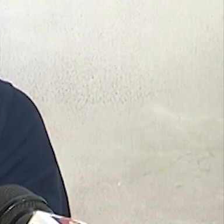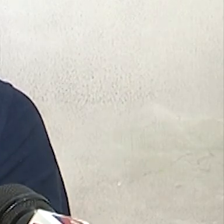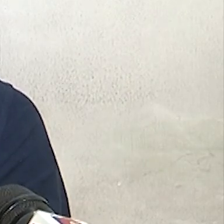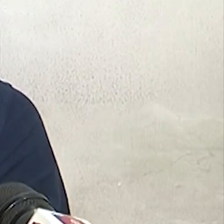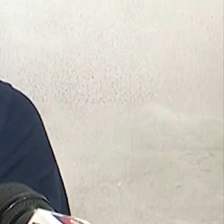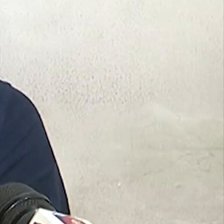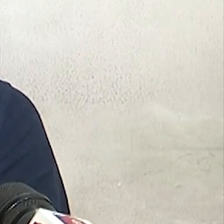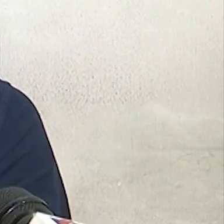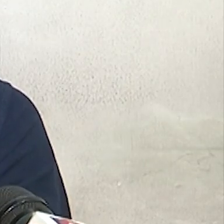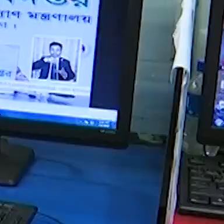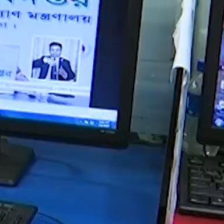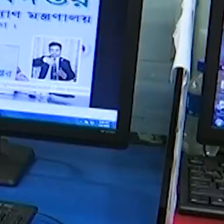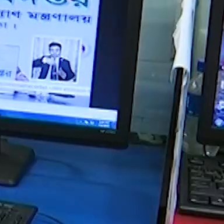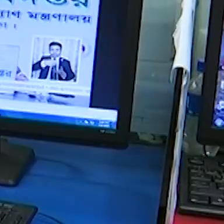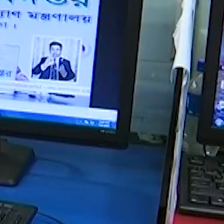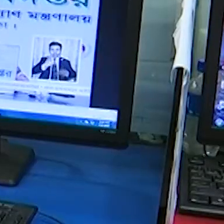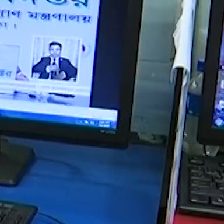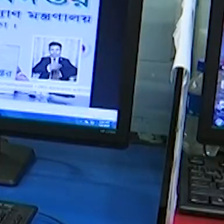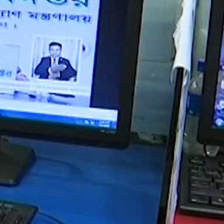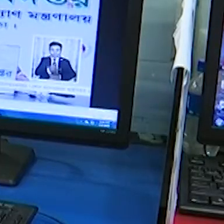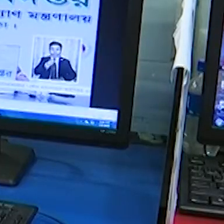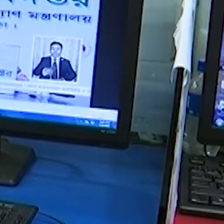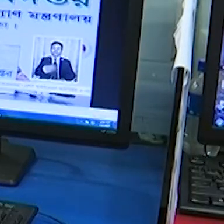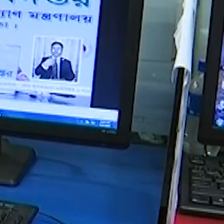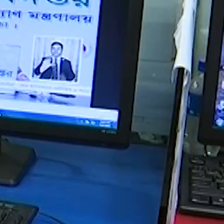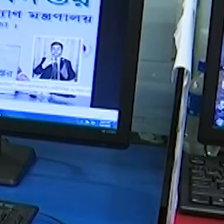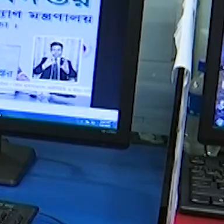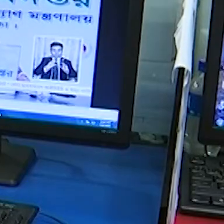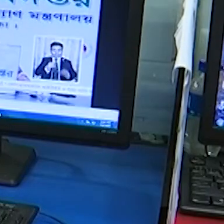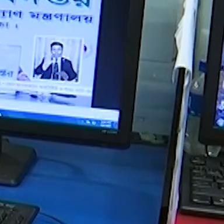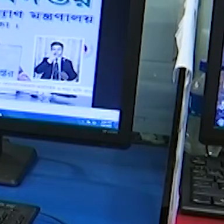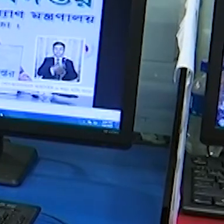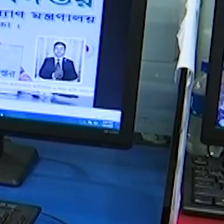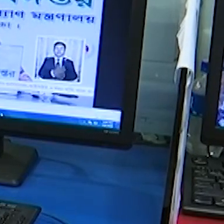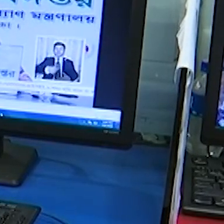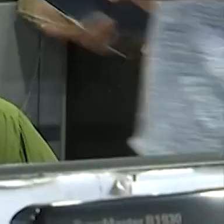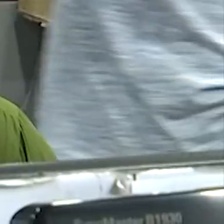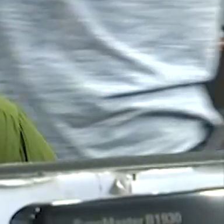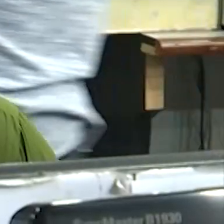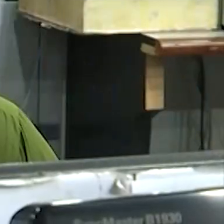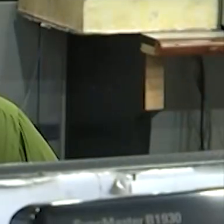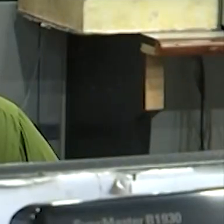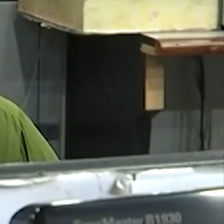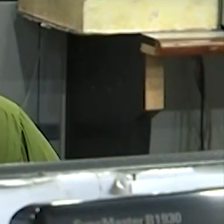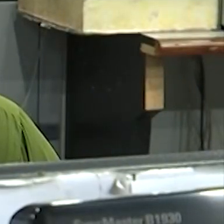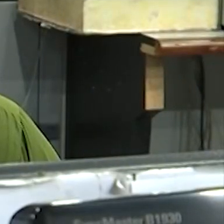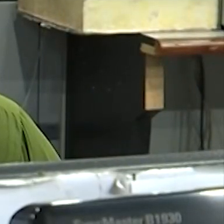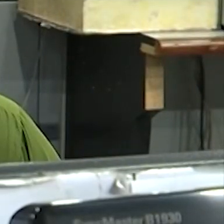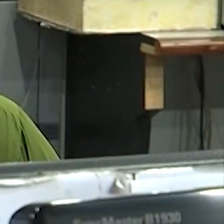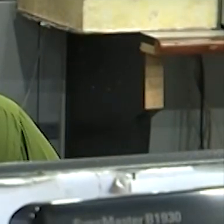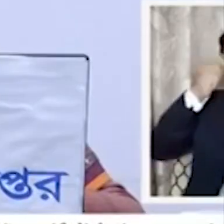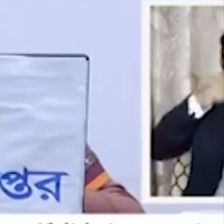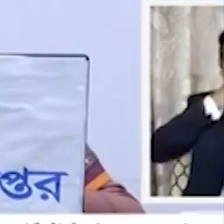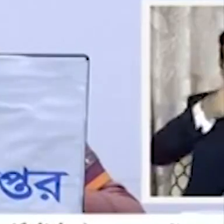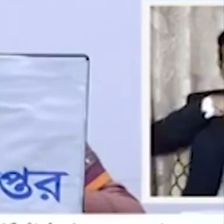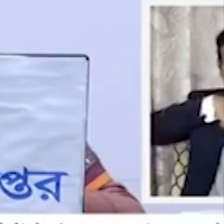লজিস্টিকের তো কিছু সীমাবদ্ধতা আছেই। বন্যা কবলিত এলাকাগুলোতে পানিবাহিত রোগ সহ করোনার ব্যাপারে বিশেষ সতর্ক থাকার